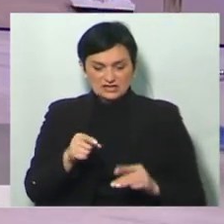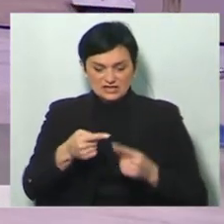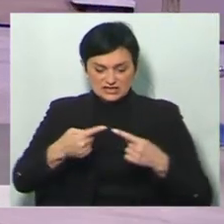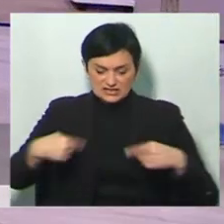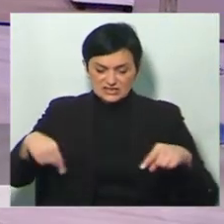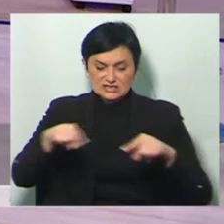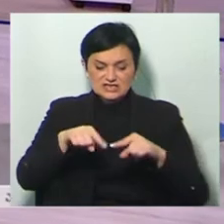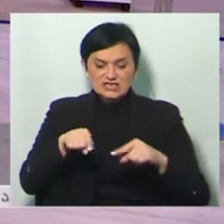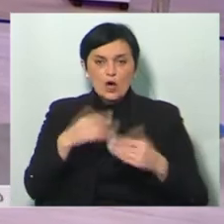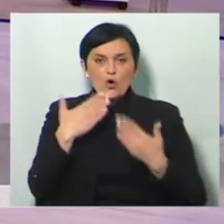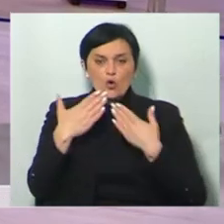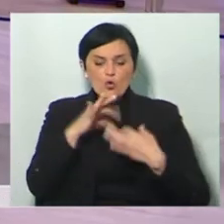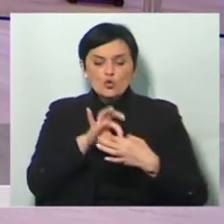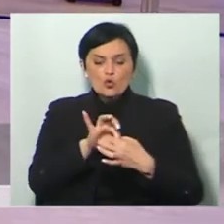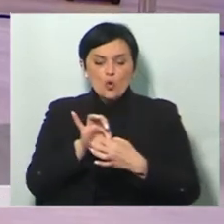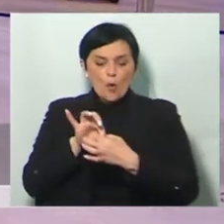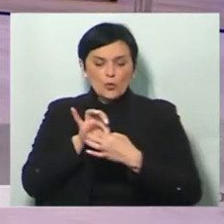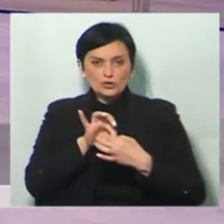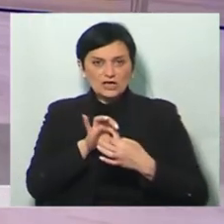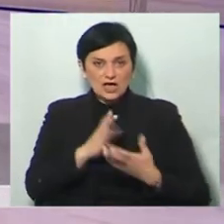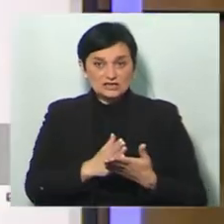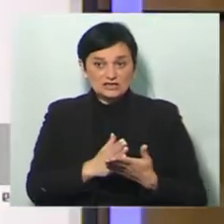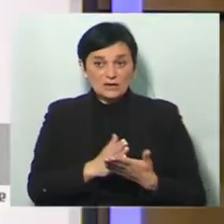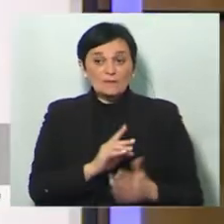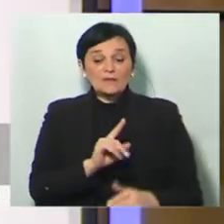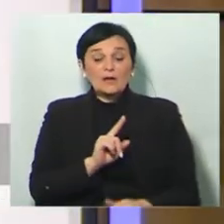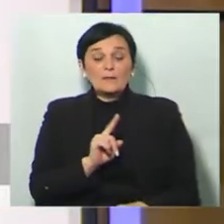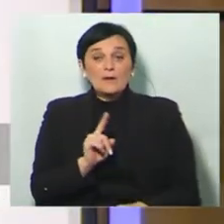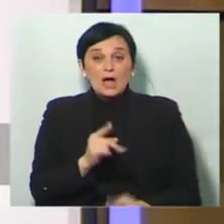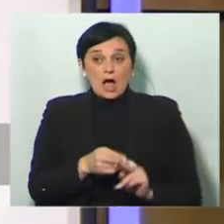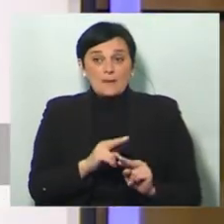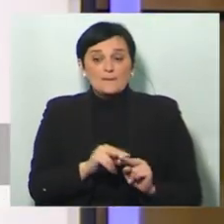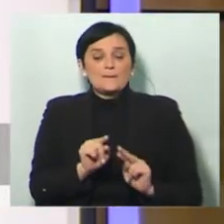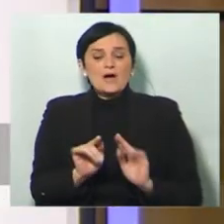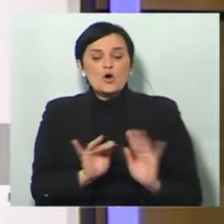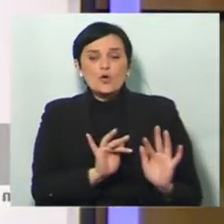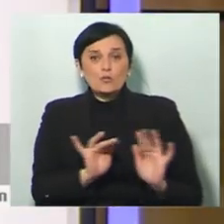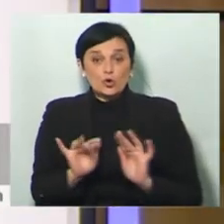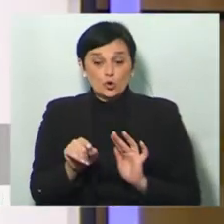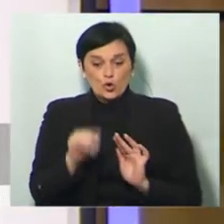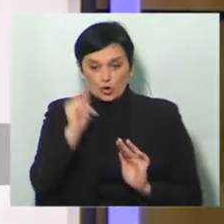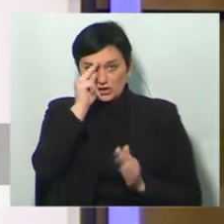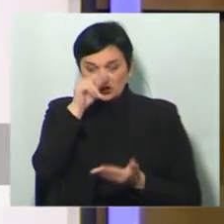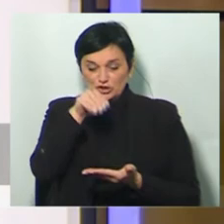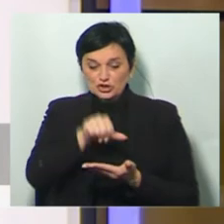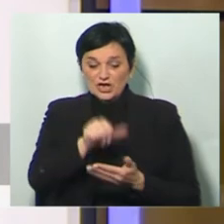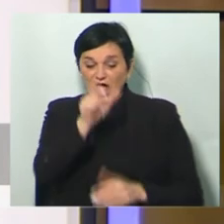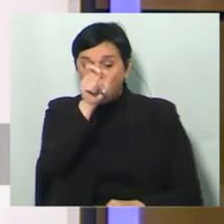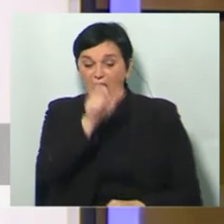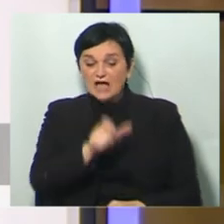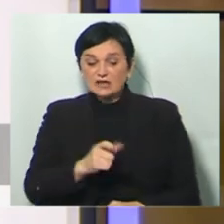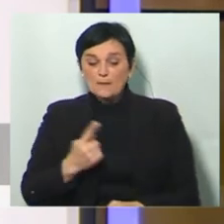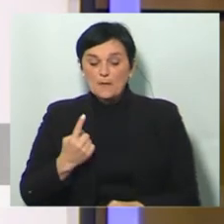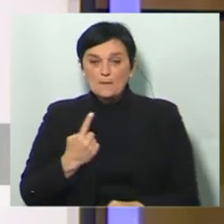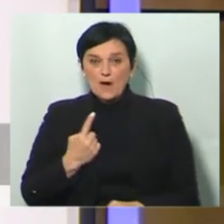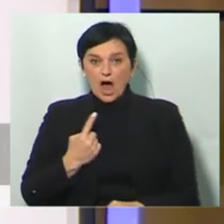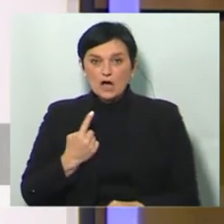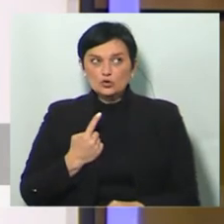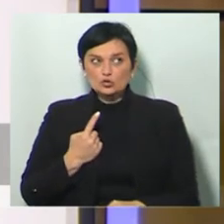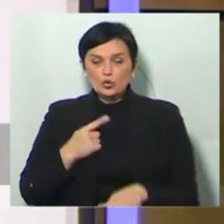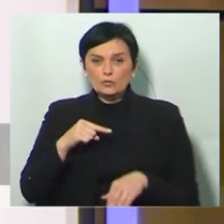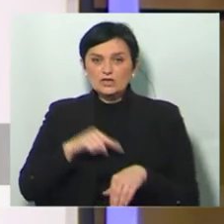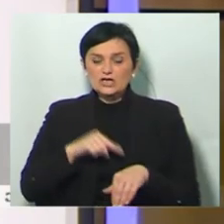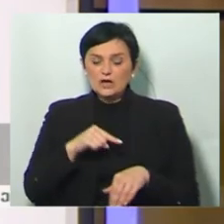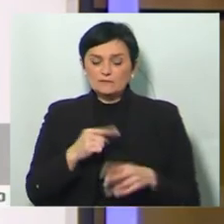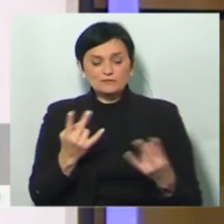სადაც ის მჭიდრო კომუნიკაციას ამყარებს. Მაგრამ აი ამ პროცესში შეისწავლეს ადამიანის მარტოობის განცდა. ჭირდება